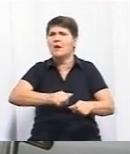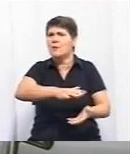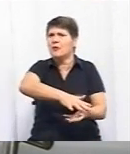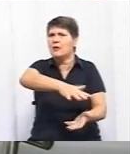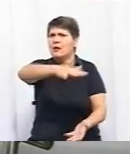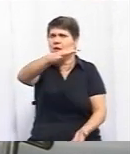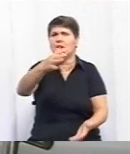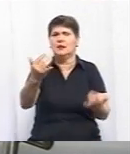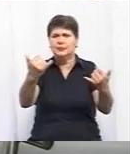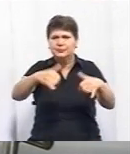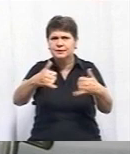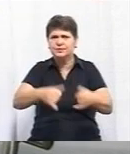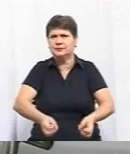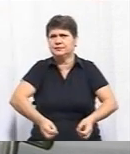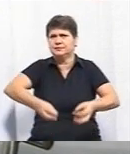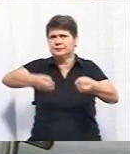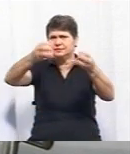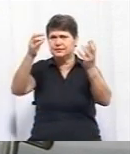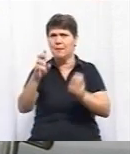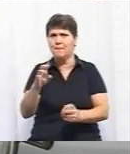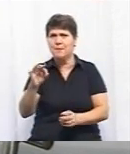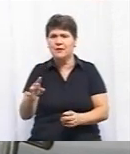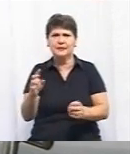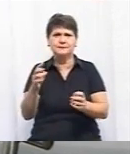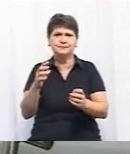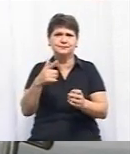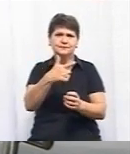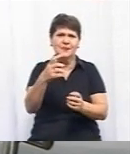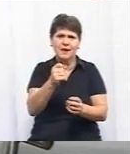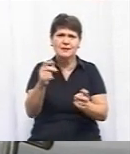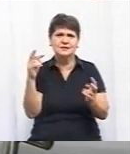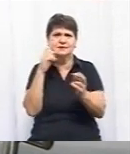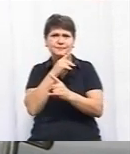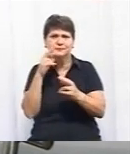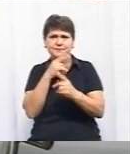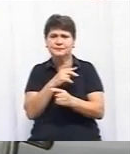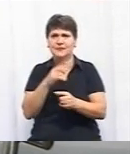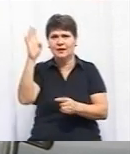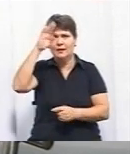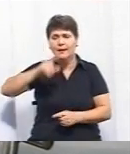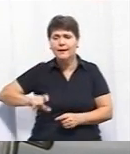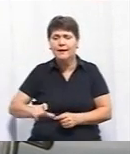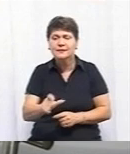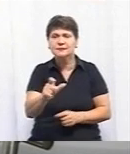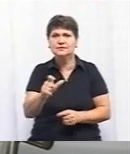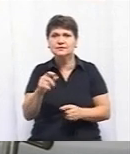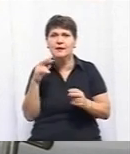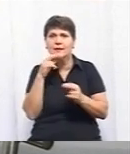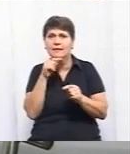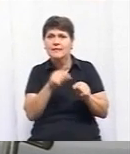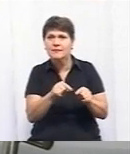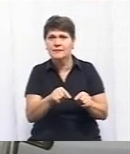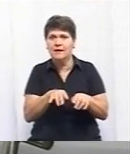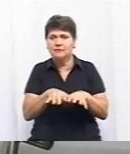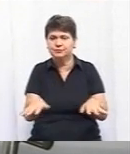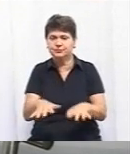створює хімічні сполуки, випаровує якісь токсичні гази, яди. Ці річечки ядів страшенних